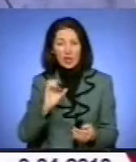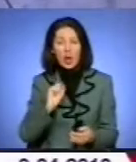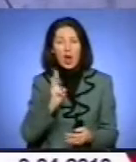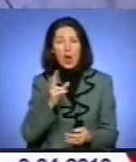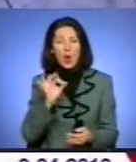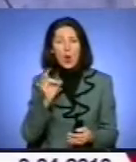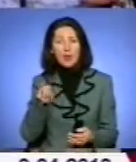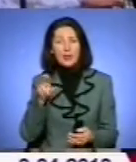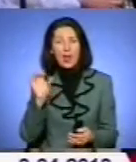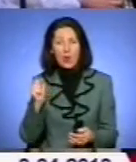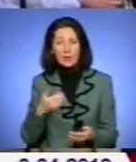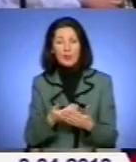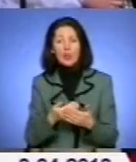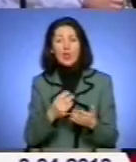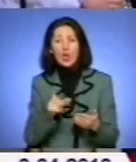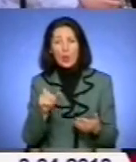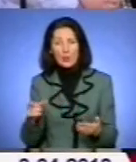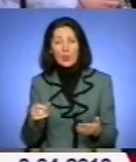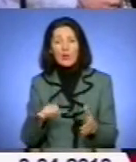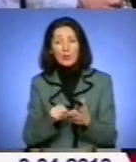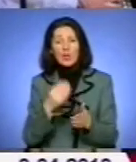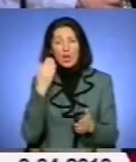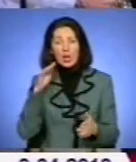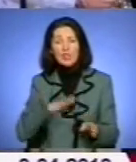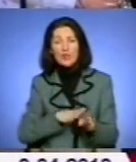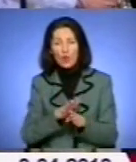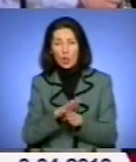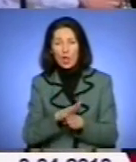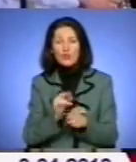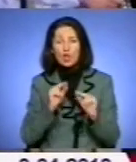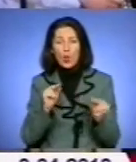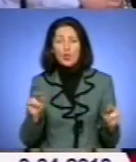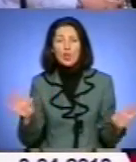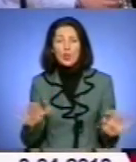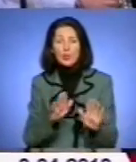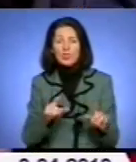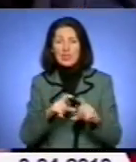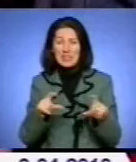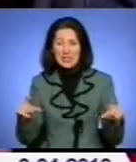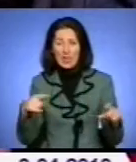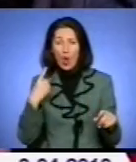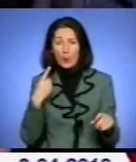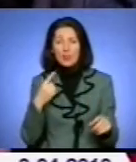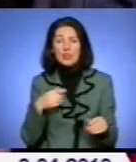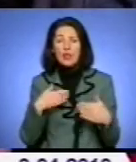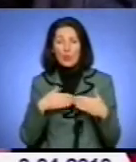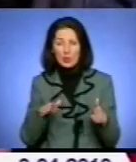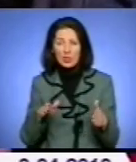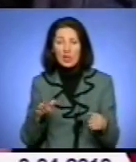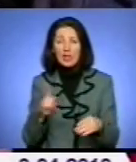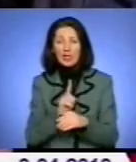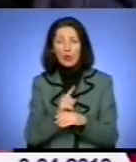кращі виконавці – учні музичних шкіл області, студенти, викладачі і випускники Тернопільського музучилища імені